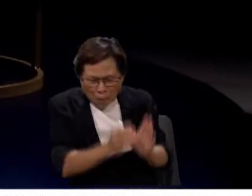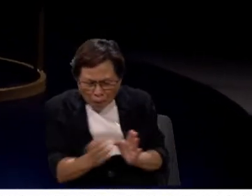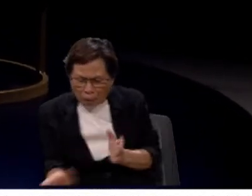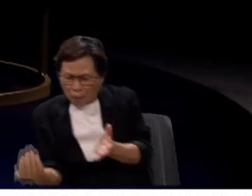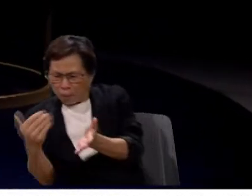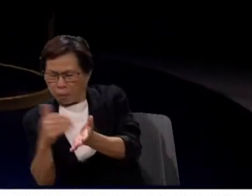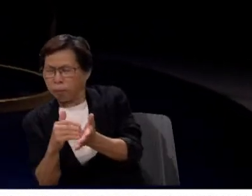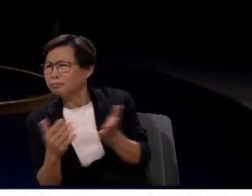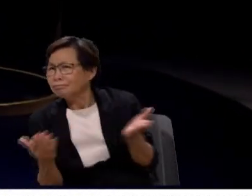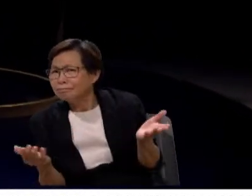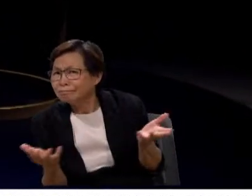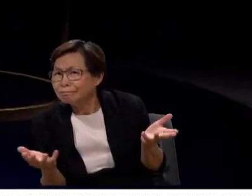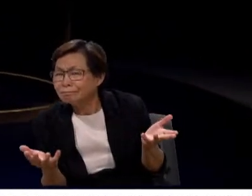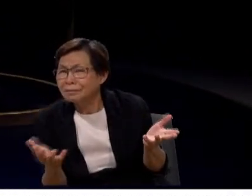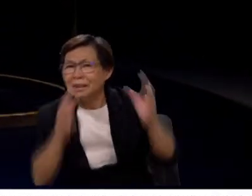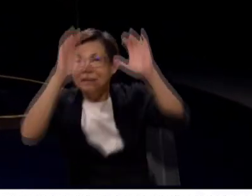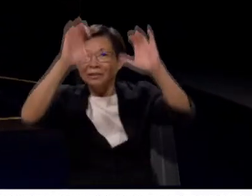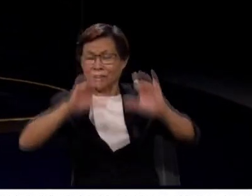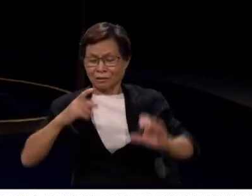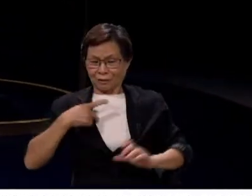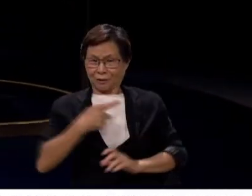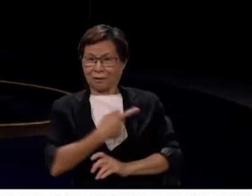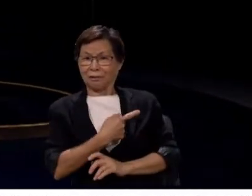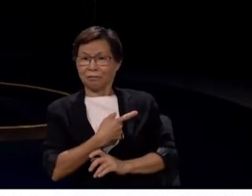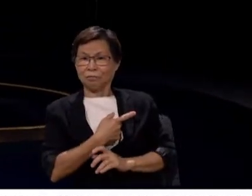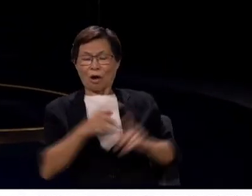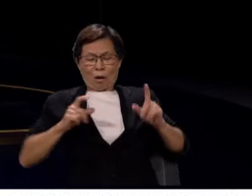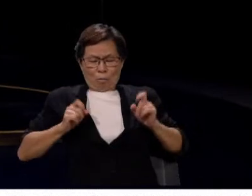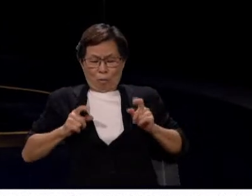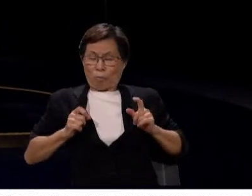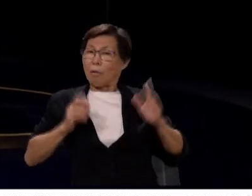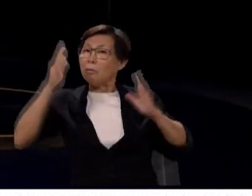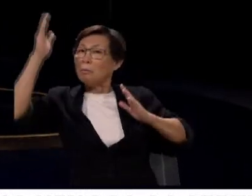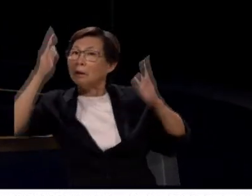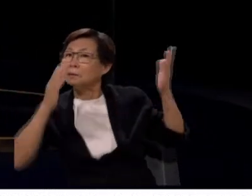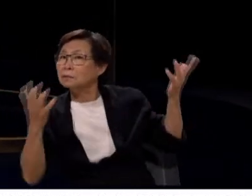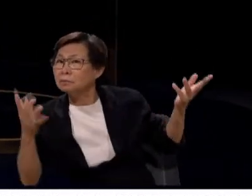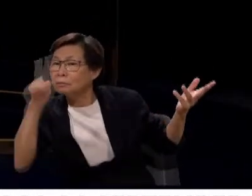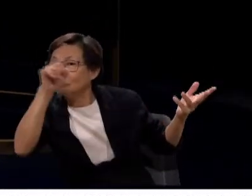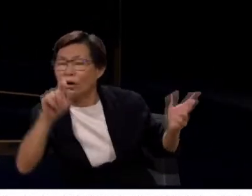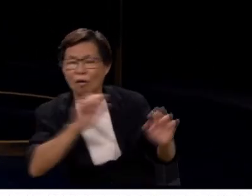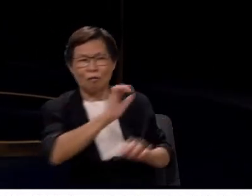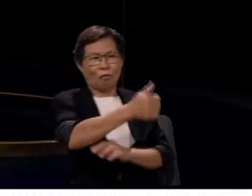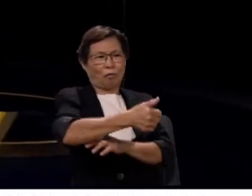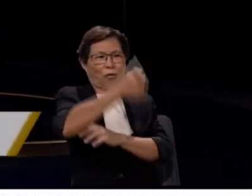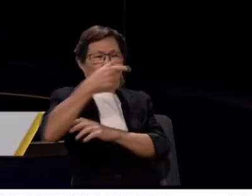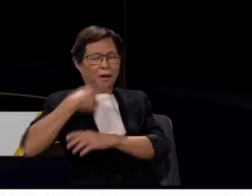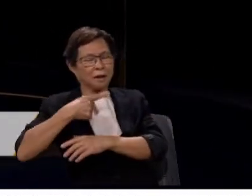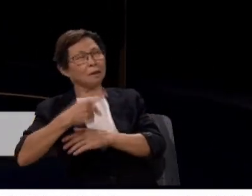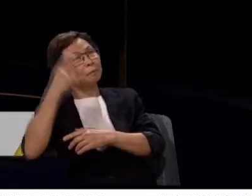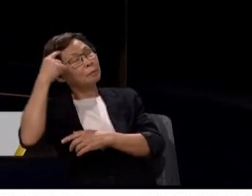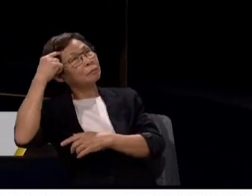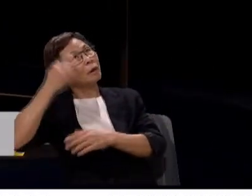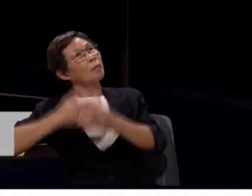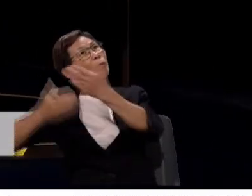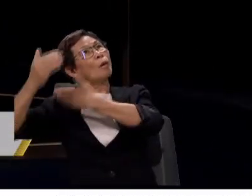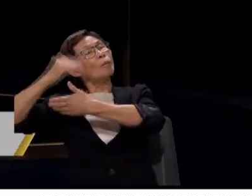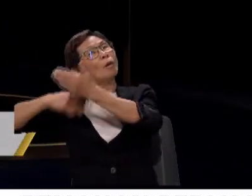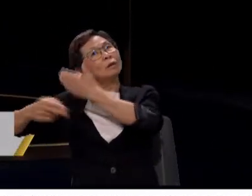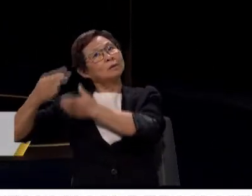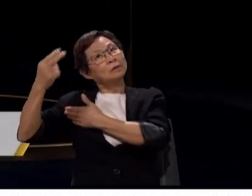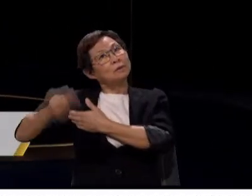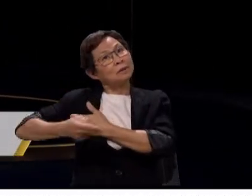ini dalam pendekatan kita penguasaan karena itu sih habis coba sekali kita mungkin balik pada sejarah Vi